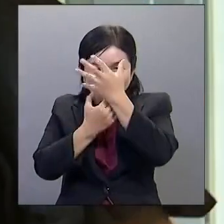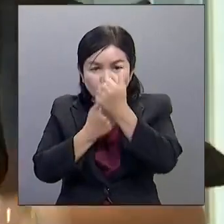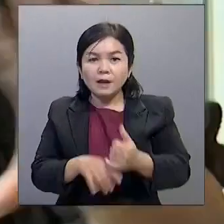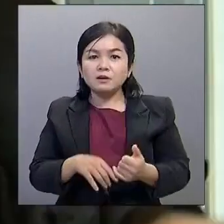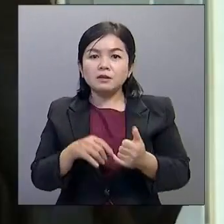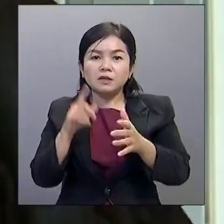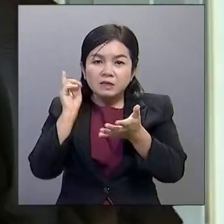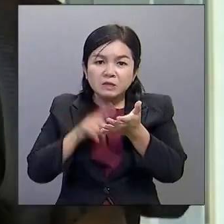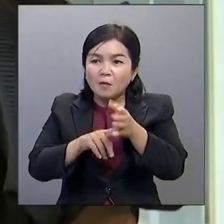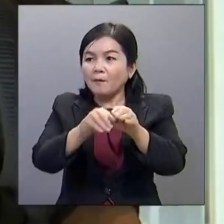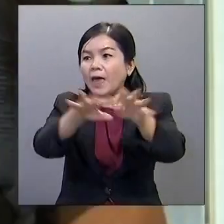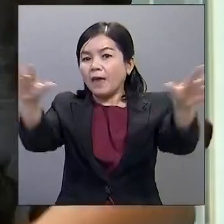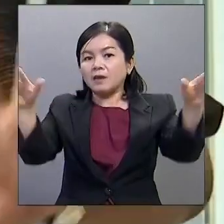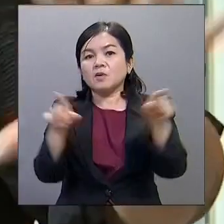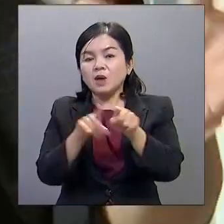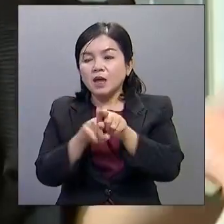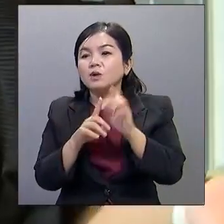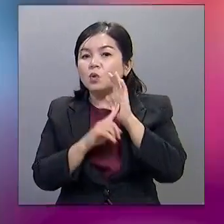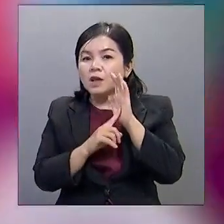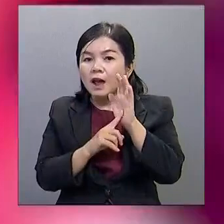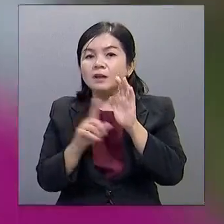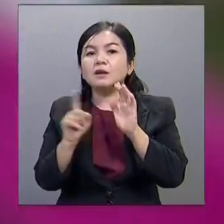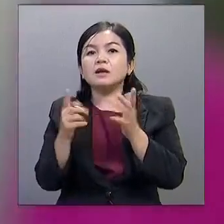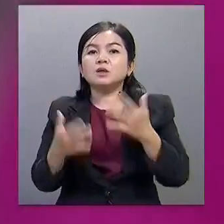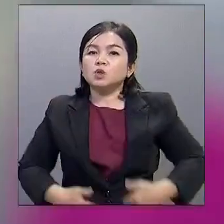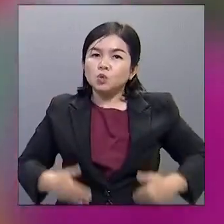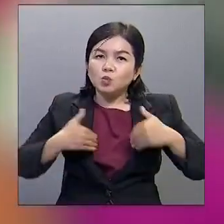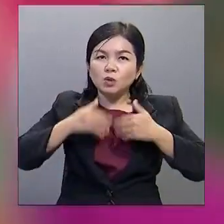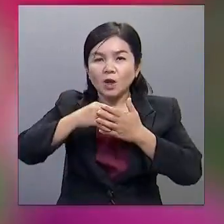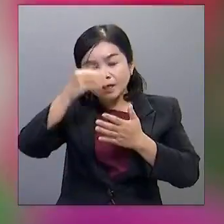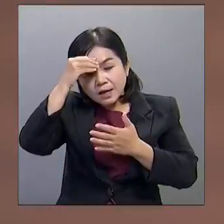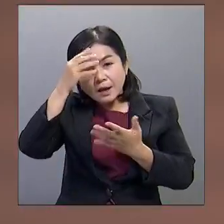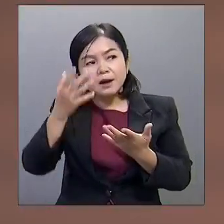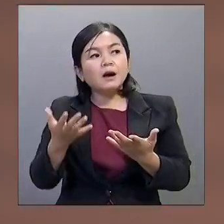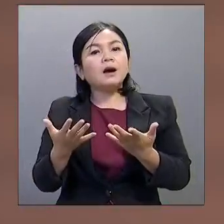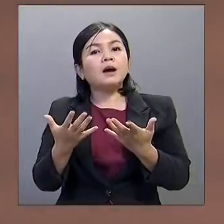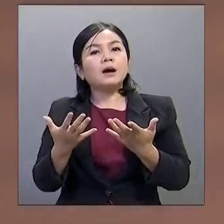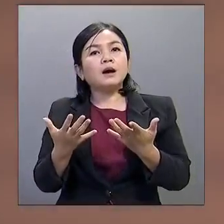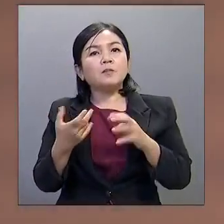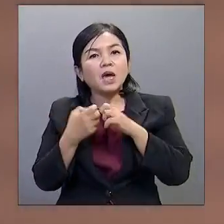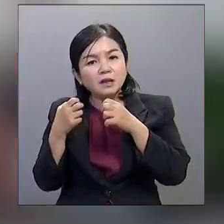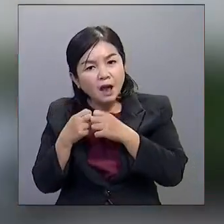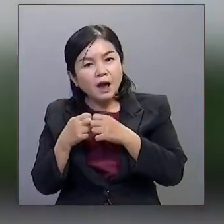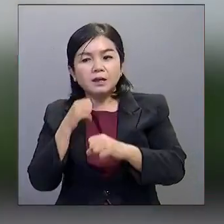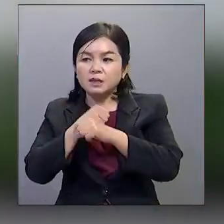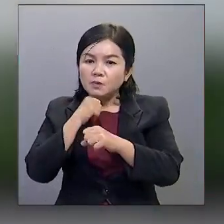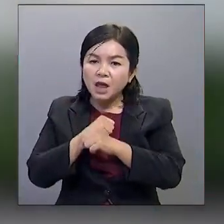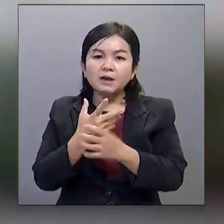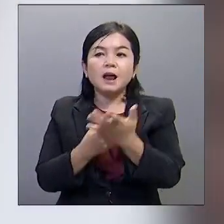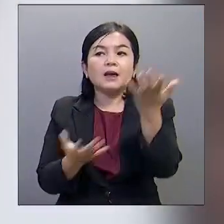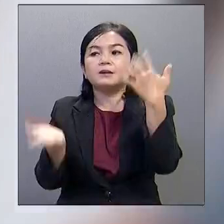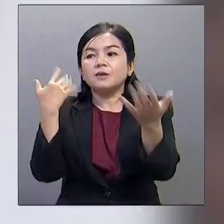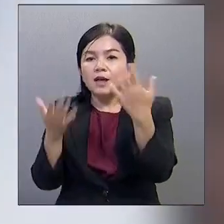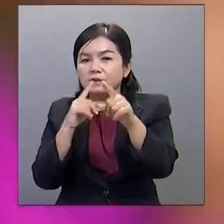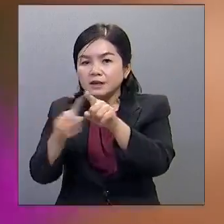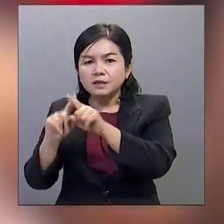ายมากมันสามารถแมสได้ง่ายมากนะคะไม่ว่าจะเป็นเรื่องของชีวิตวัยเรียนเรื่องของปัญหาในวัยทำงานหรืออะไรพวกนี้ค่ะทุกค